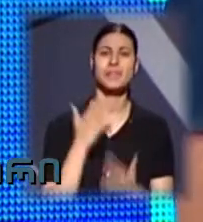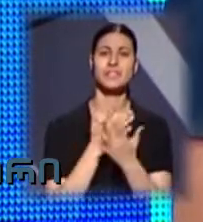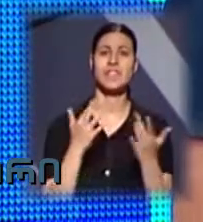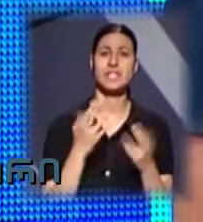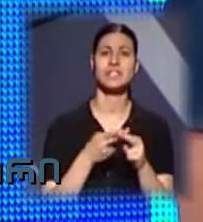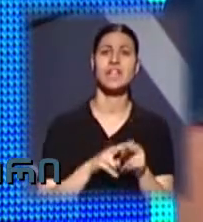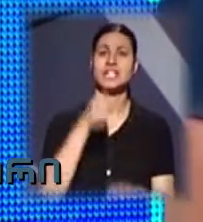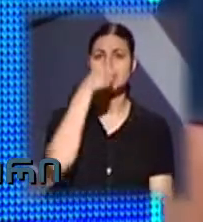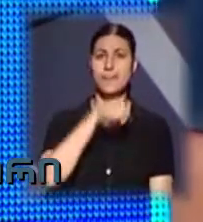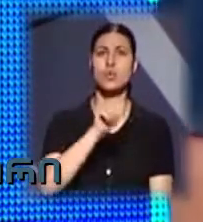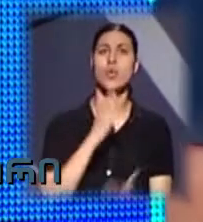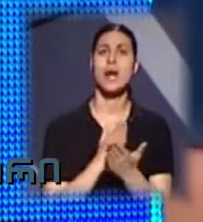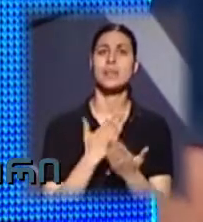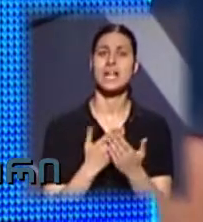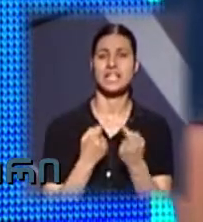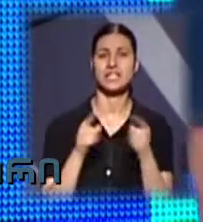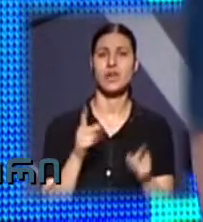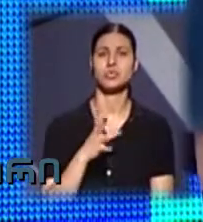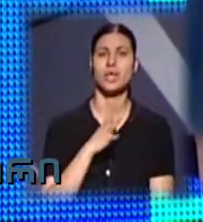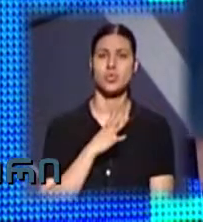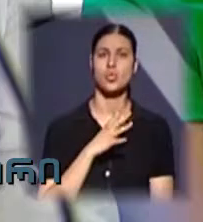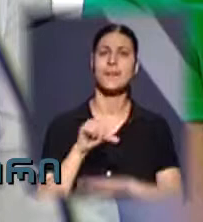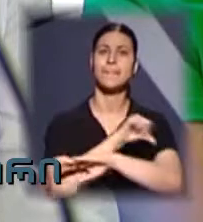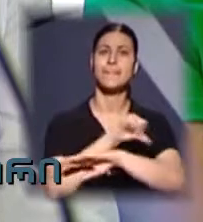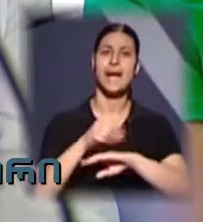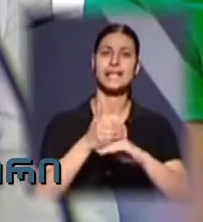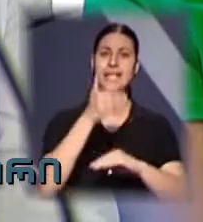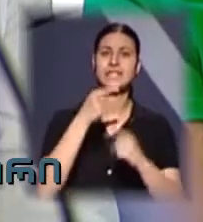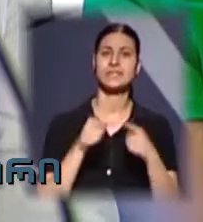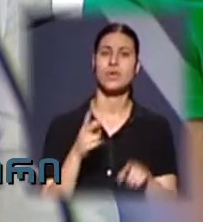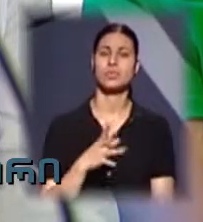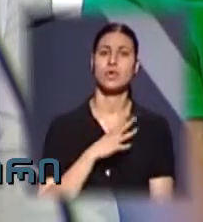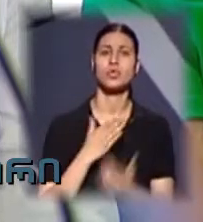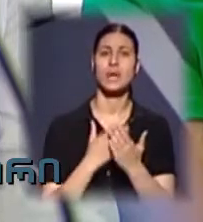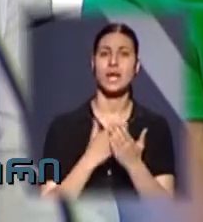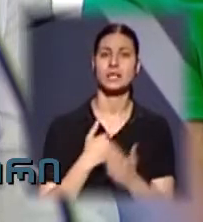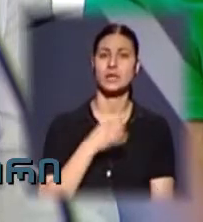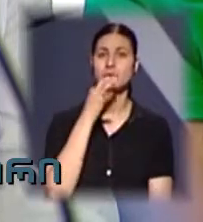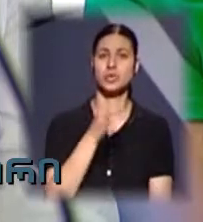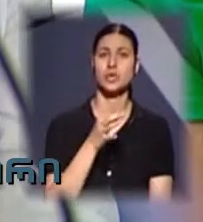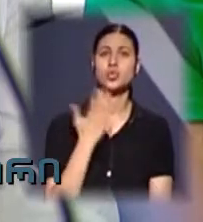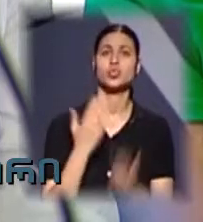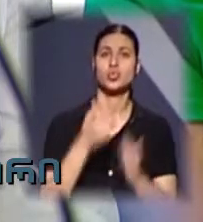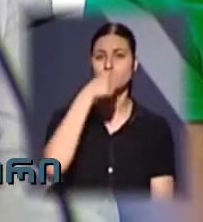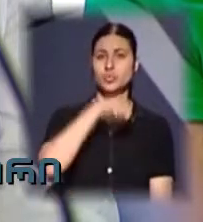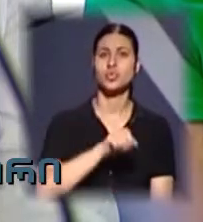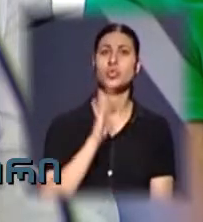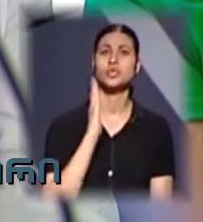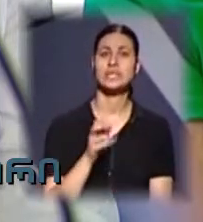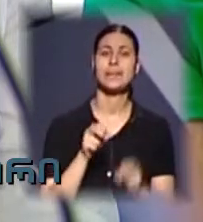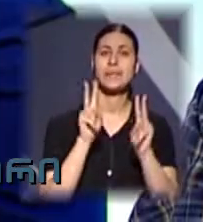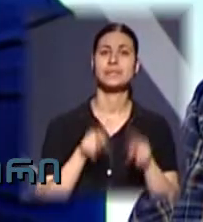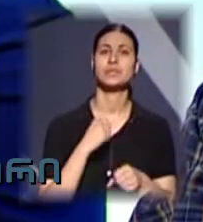ნუ სპილოსთვის მაგალითად სხვანაირი ვოლიერი, ბარიერის შესაბამისი სხვანაირი უნდა იყოს. მაგალითად აი რო ავიღოთ, თუ სპილოსთვის იქნება